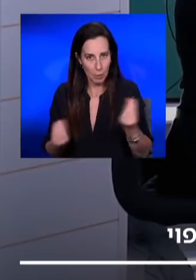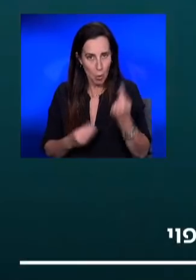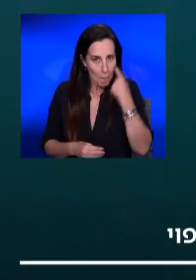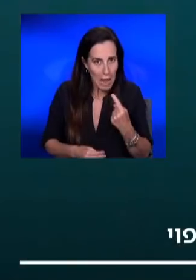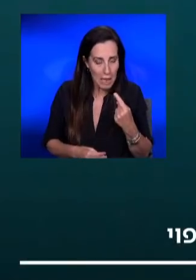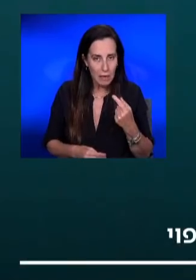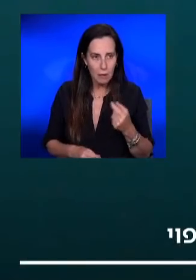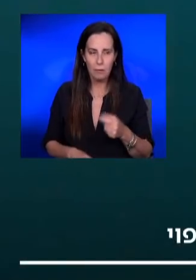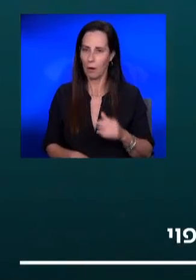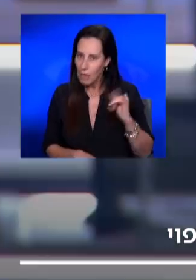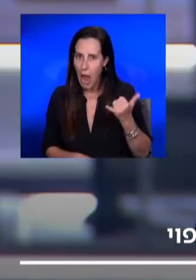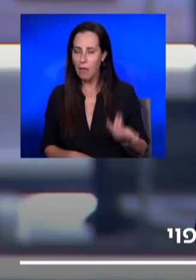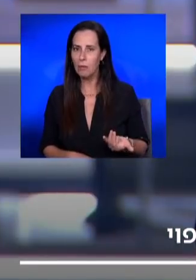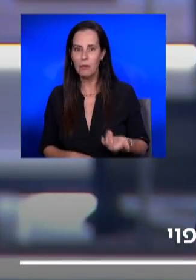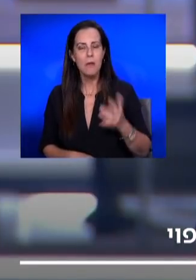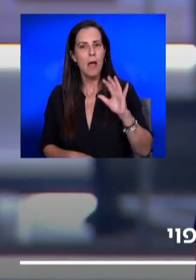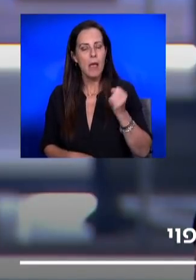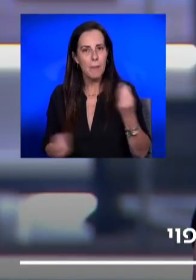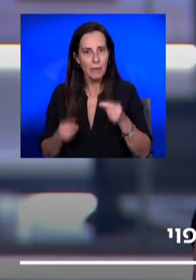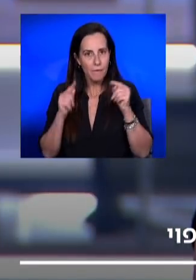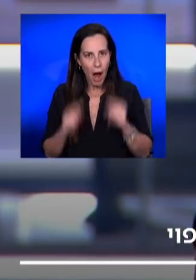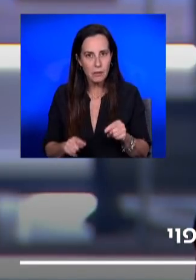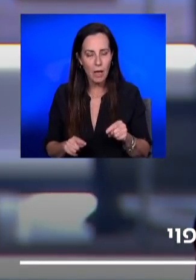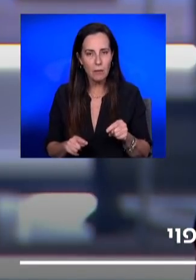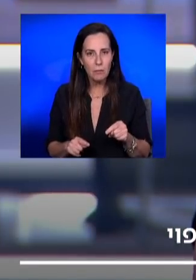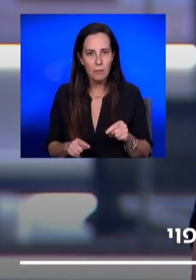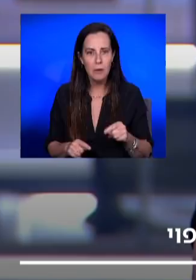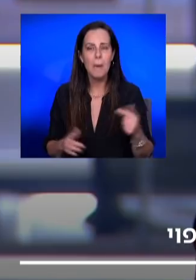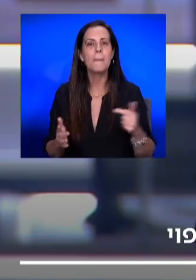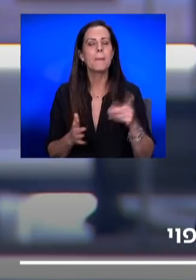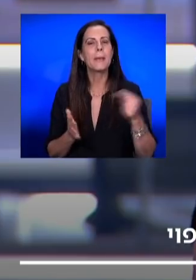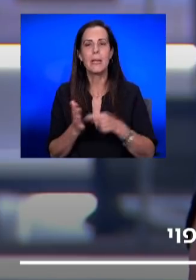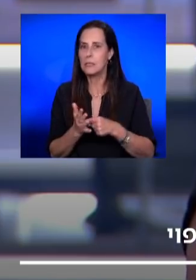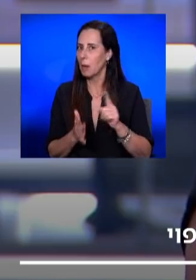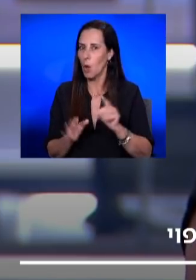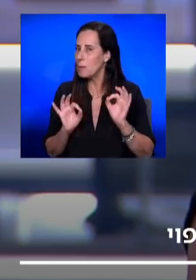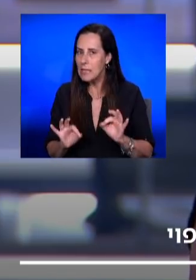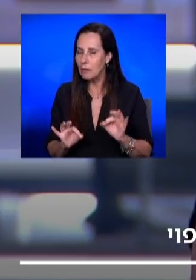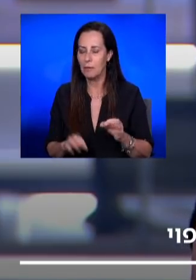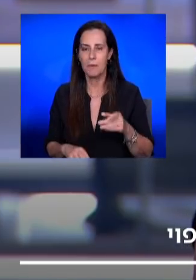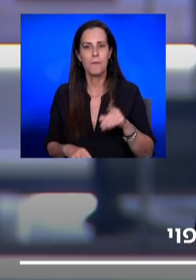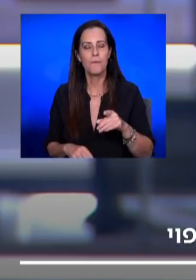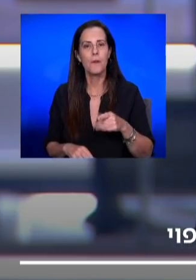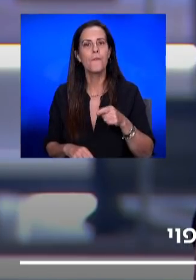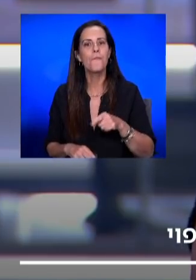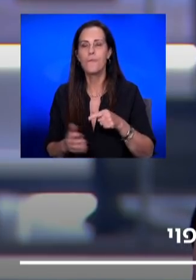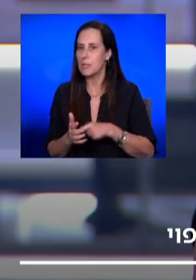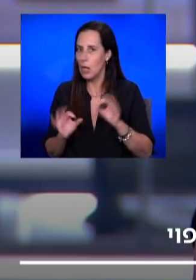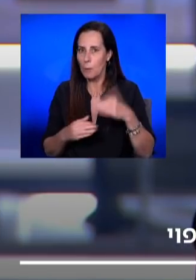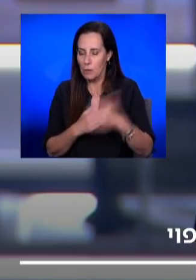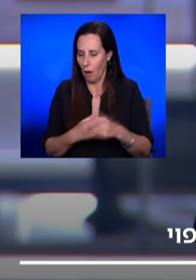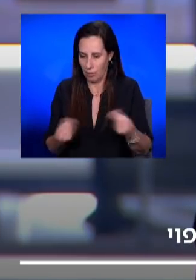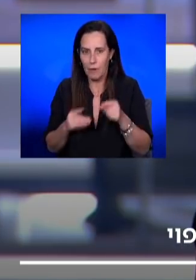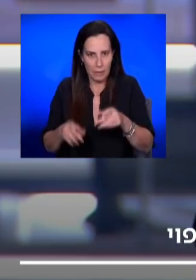בהחלט. אם, ככל שהדבר הזה מונע ממניעים לא תקינים וגורר תוצאות לא תקינות, הדבר